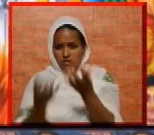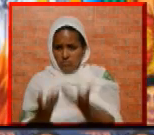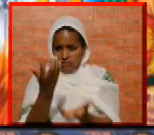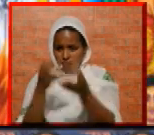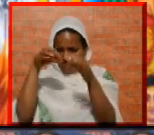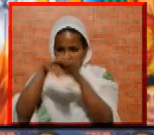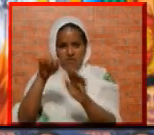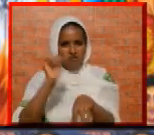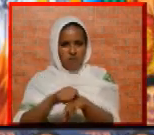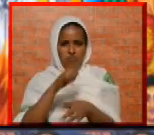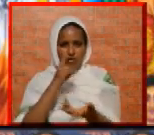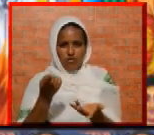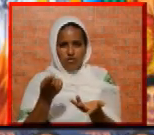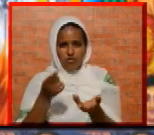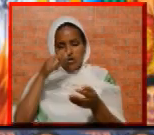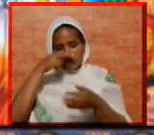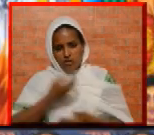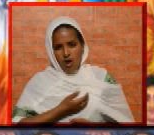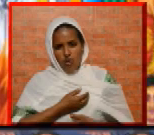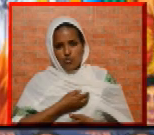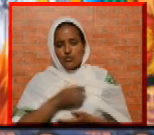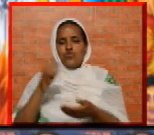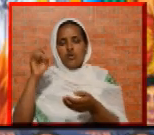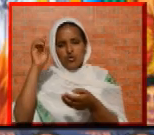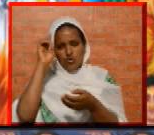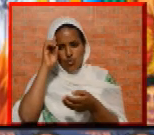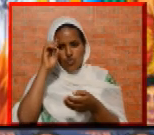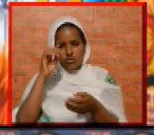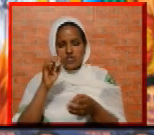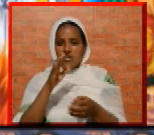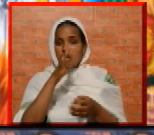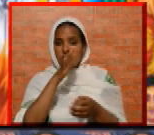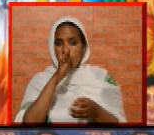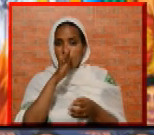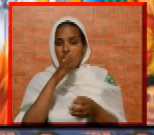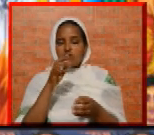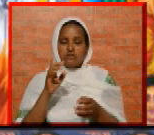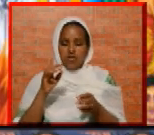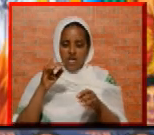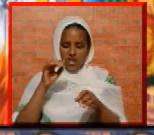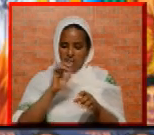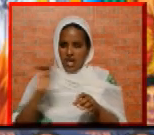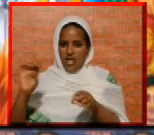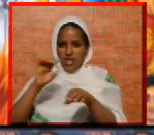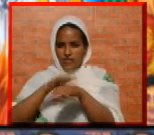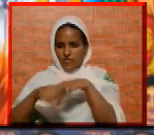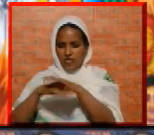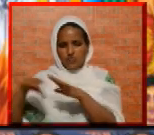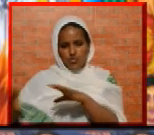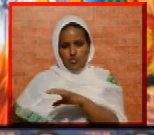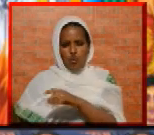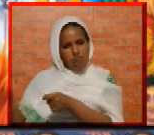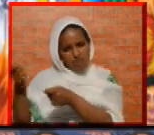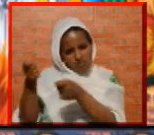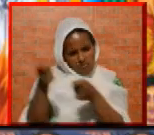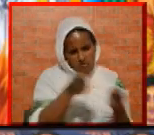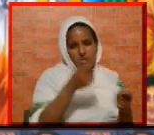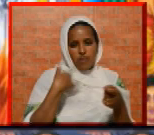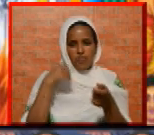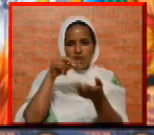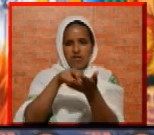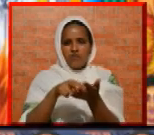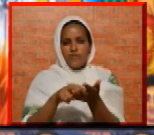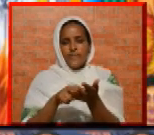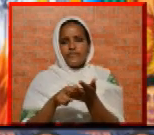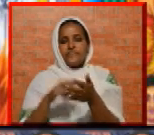መወርወር በጣም ከባድ ነው ህፃኑ ቂርቆስ የእናቱን ቀኝ እጇን ይዞ ወደ እሳቱ በመኮንኑ ፊት ይጎትታት